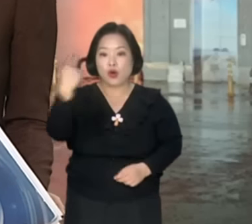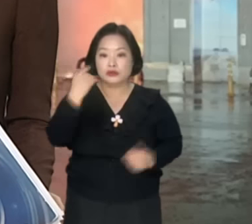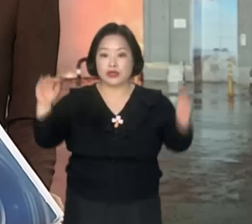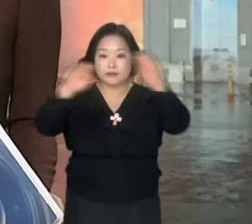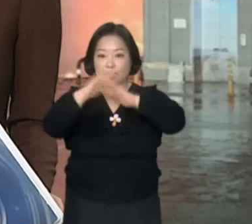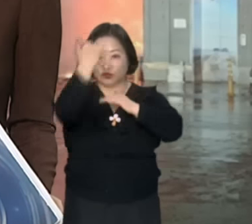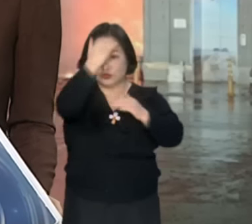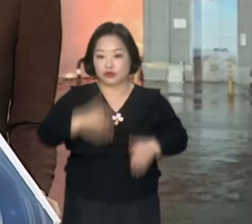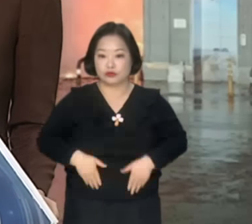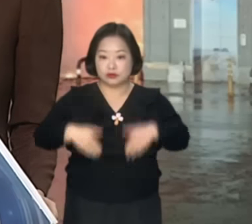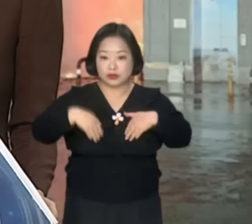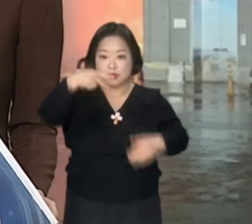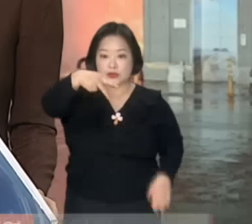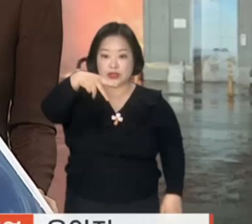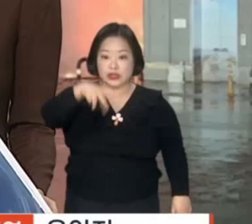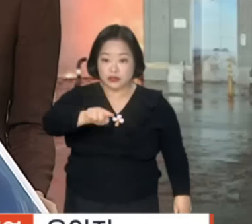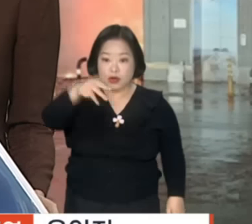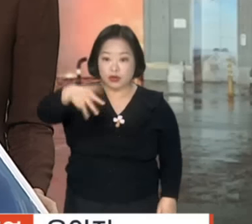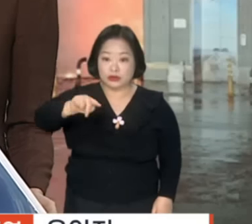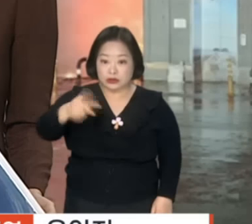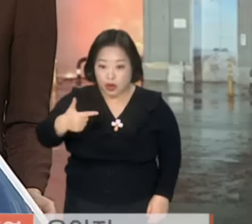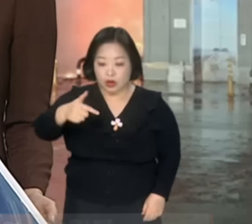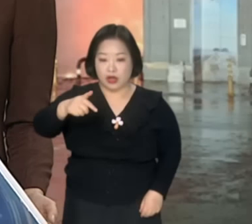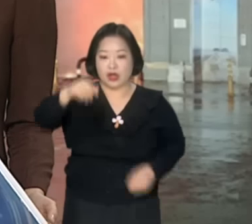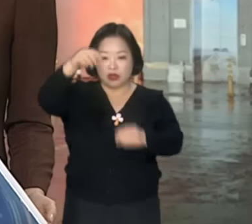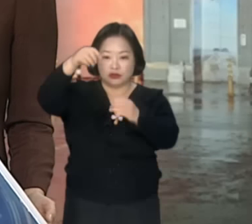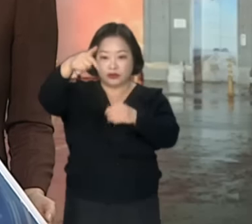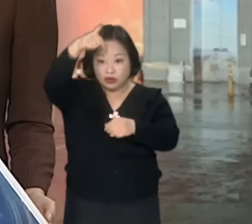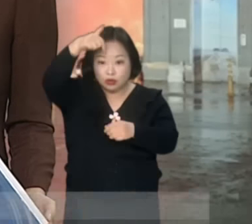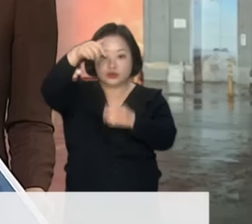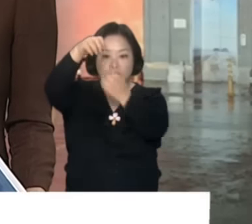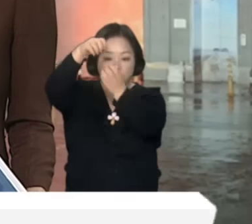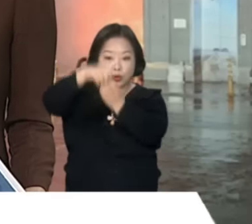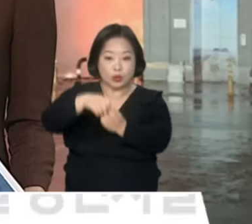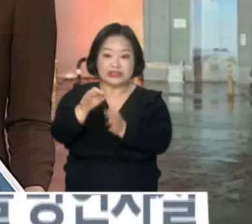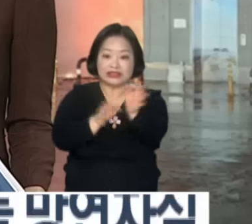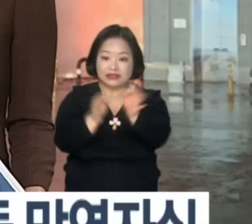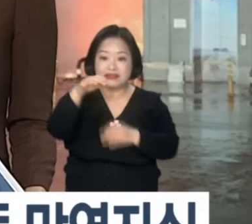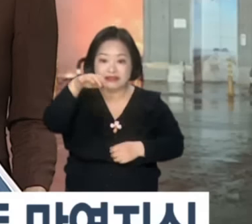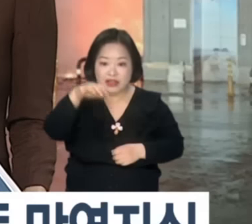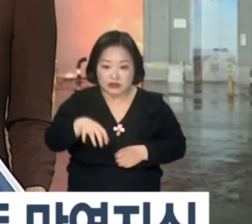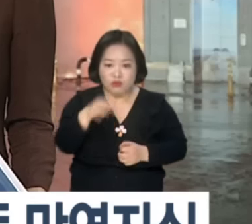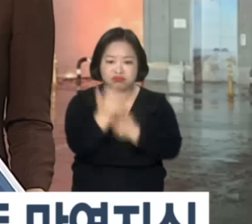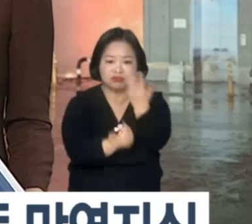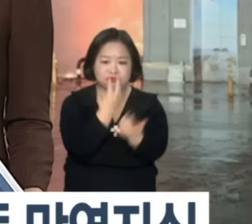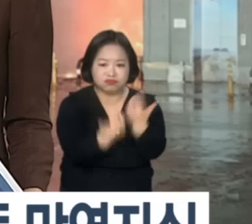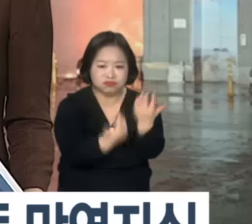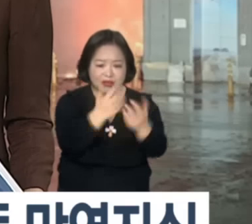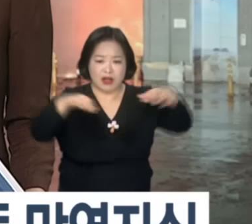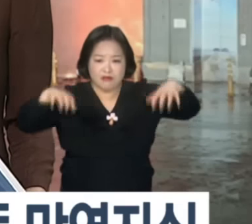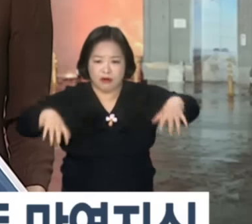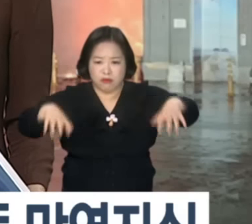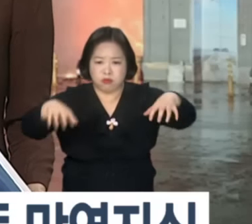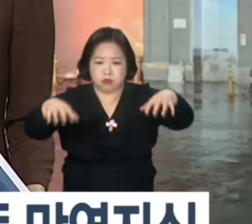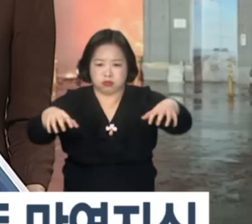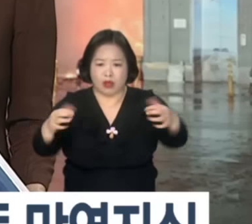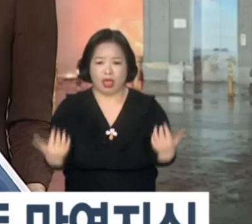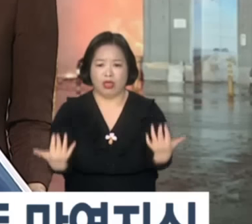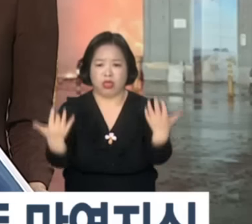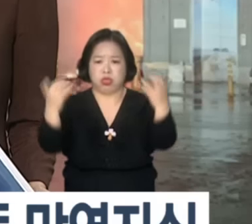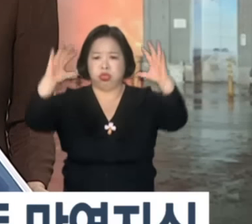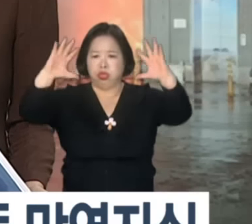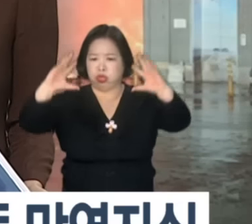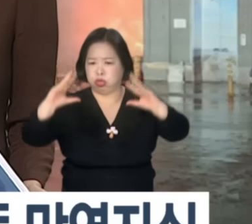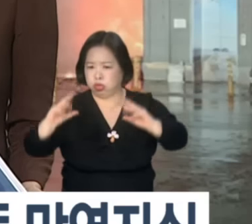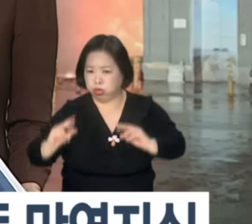어젯밤 충남 서천의 한 전통시장에서 대형 화재가 발생해 200개가 넘는 점포가 불에 탔습니다. 네, 설 대목을 앞두고 평소보다